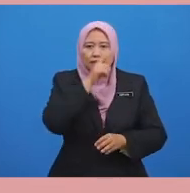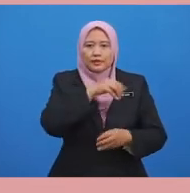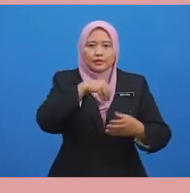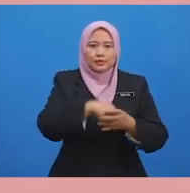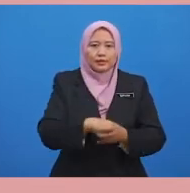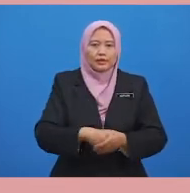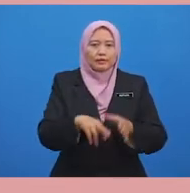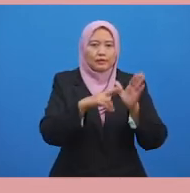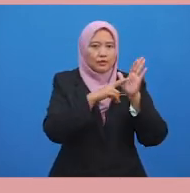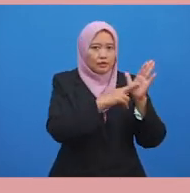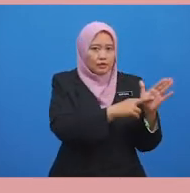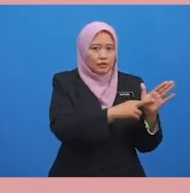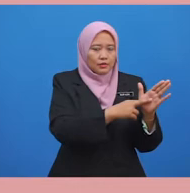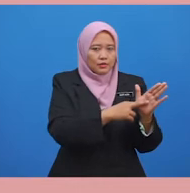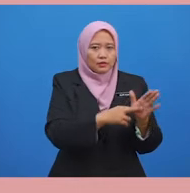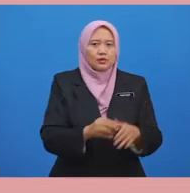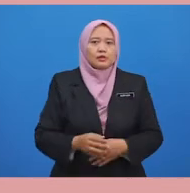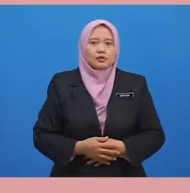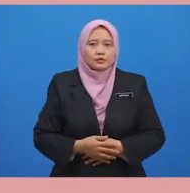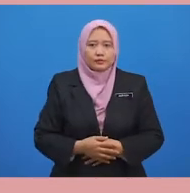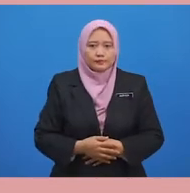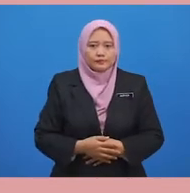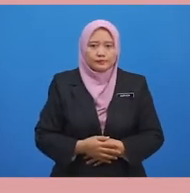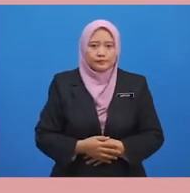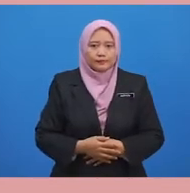dalam rajah terhadap alam sekitar?